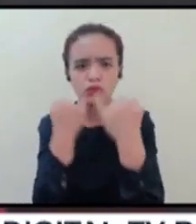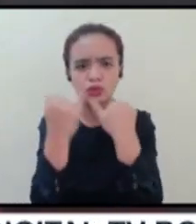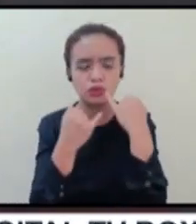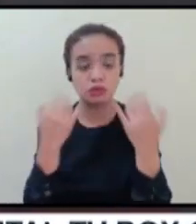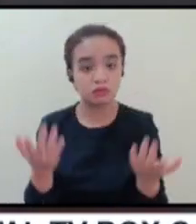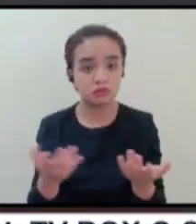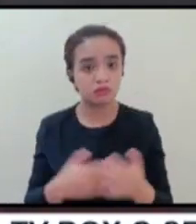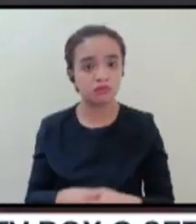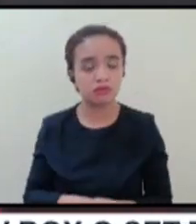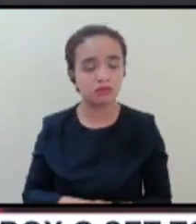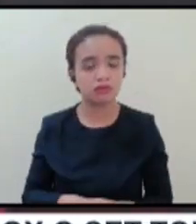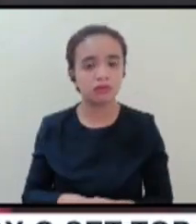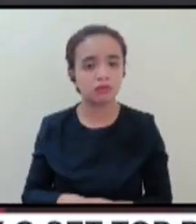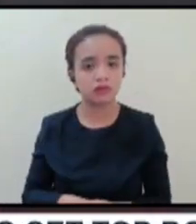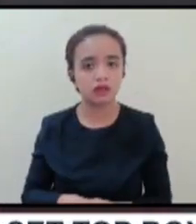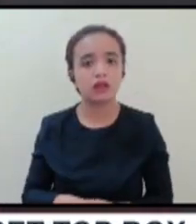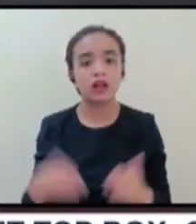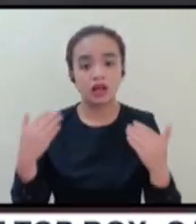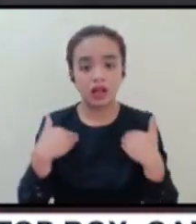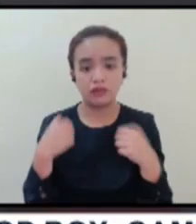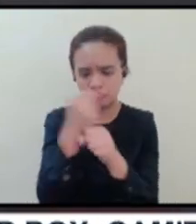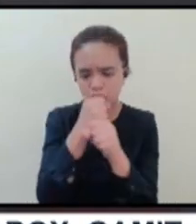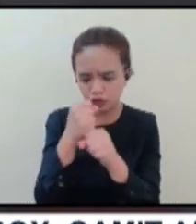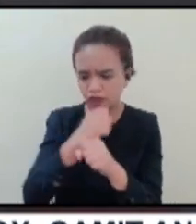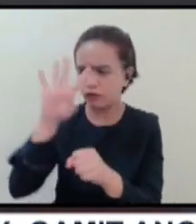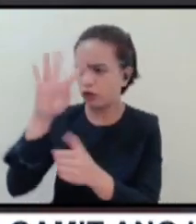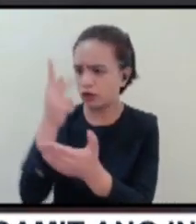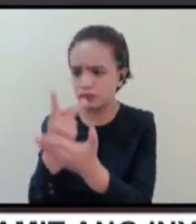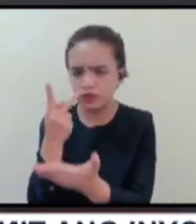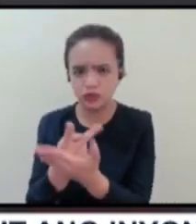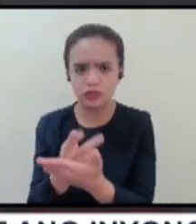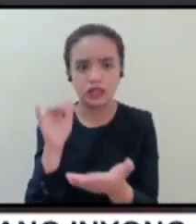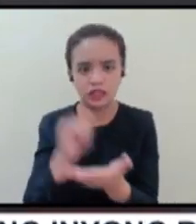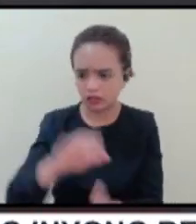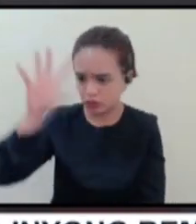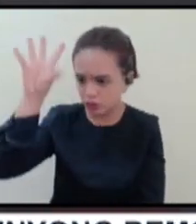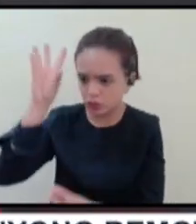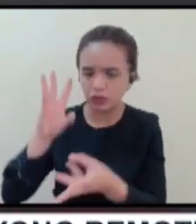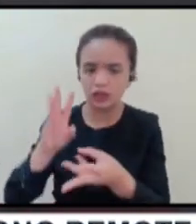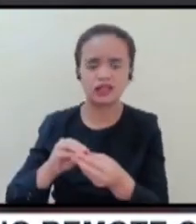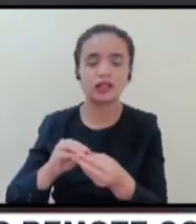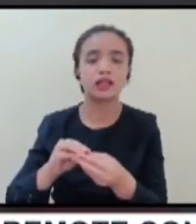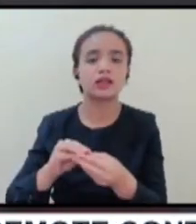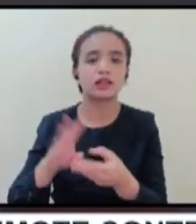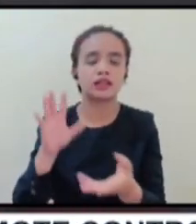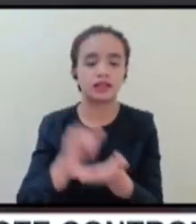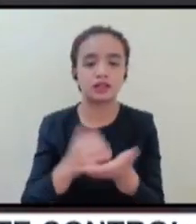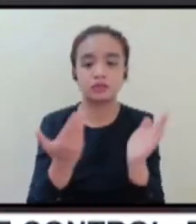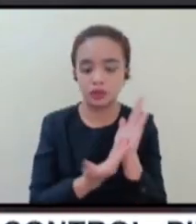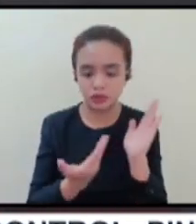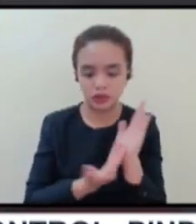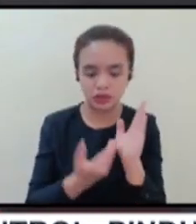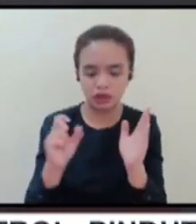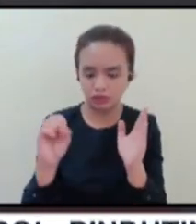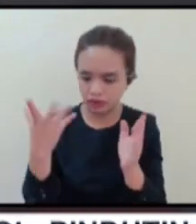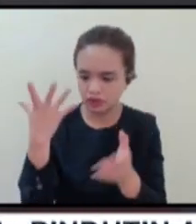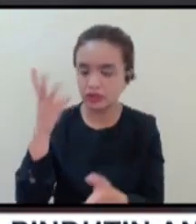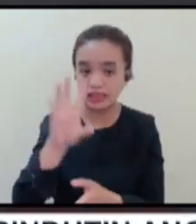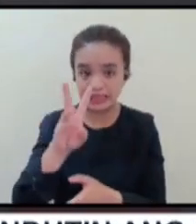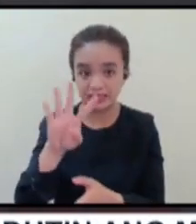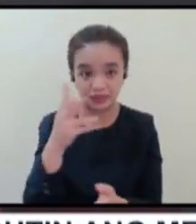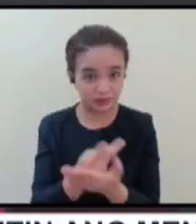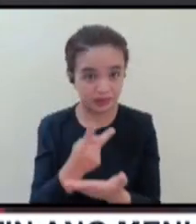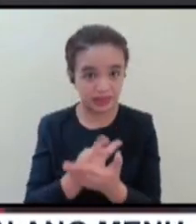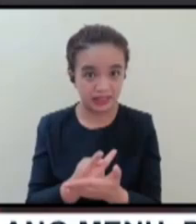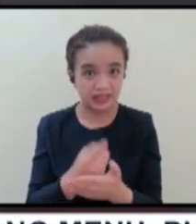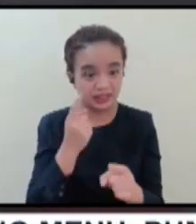nga. Meron kaping 4 na piso lang. Iyon ang kinompute nila doon na binasihan nila sa computation nila ng 64 eh.